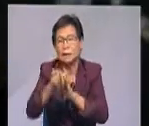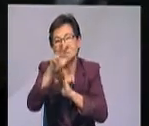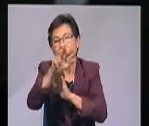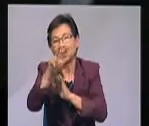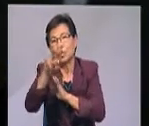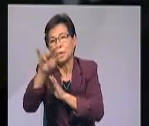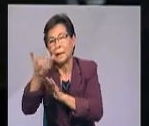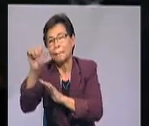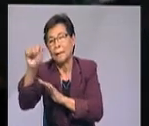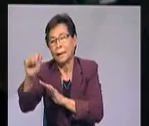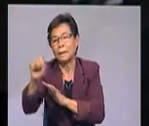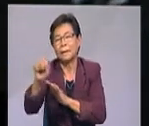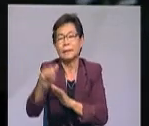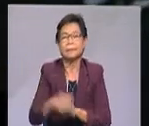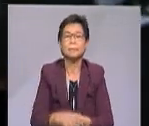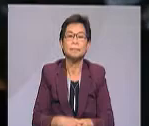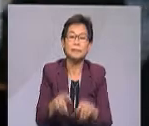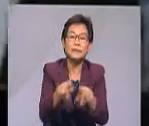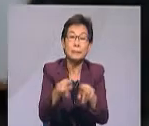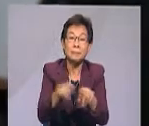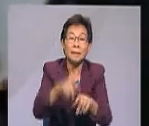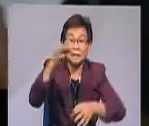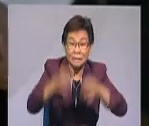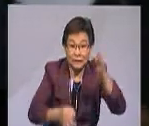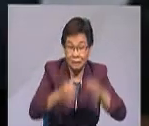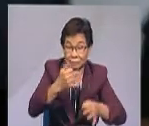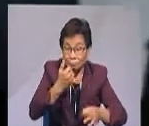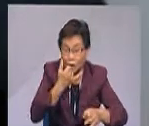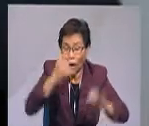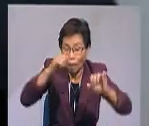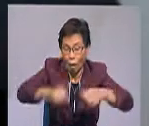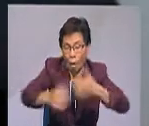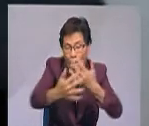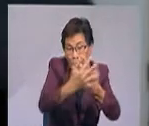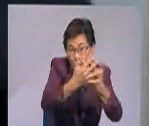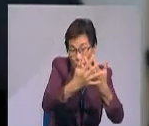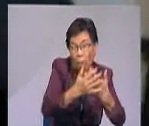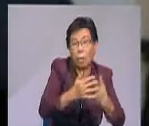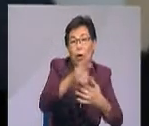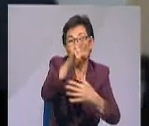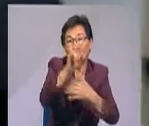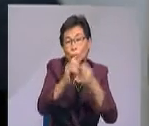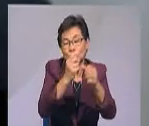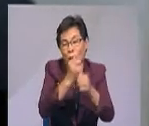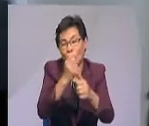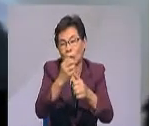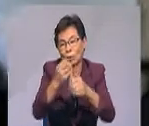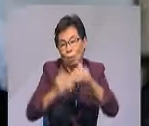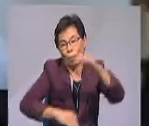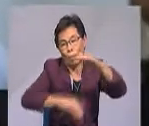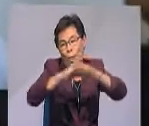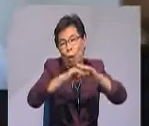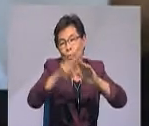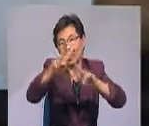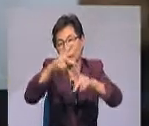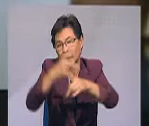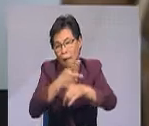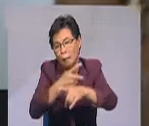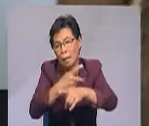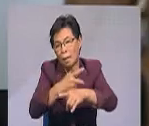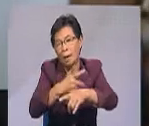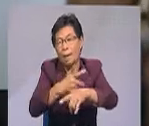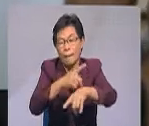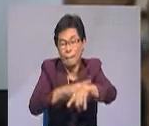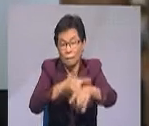326a kanun sama jika Sabit kesalahan boleh dihukum penjara sehingga 20 tahun atau maksimum dua kali ganda tempoh